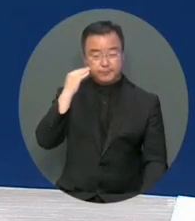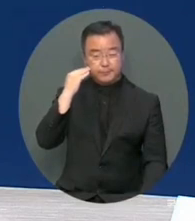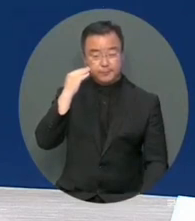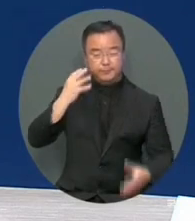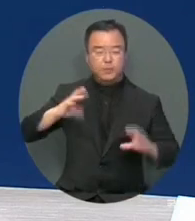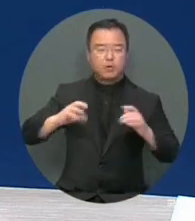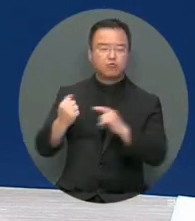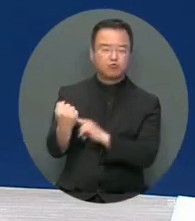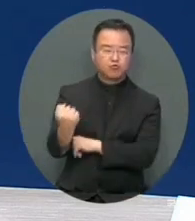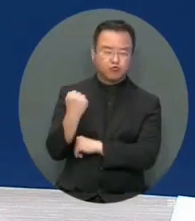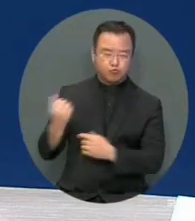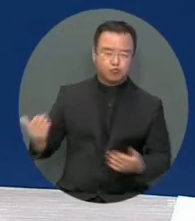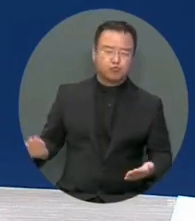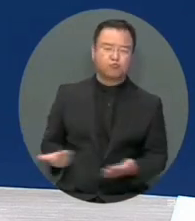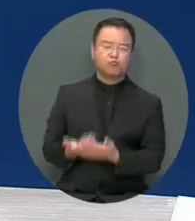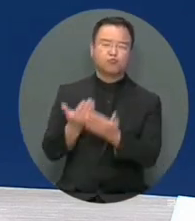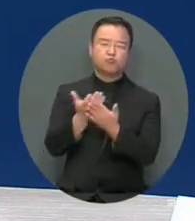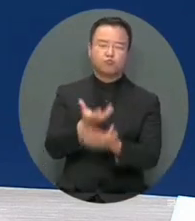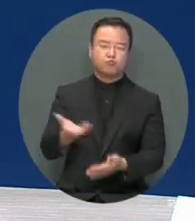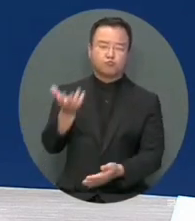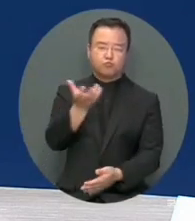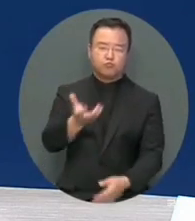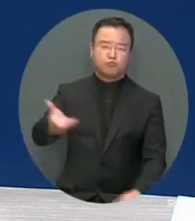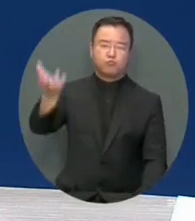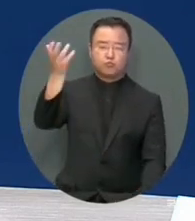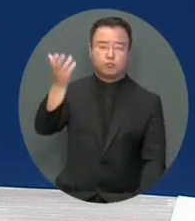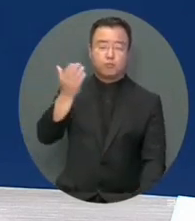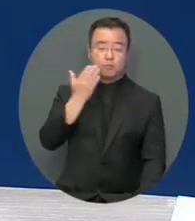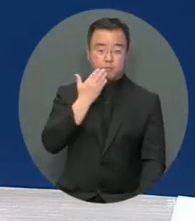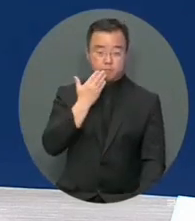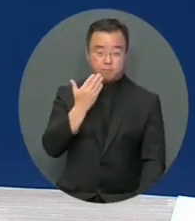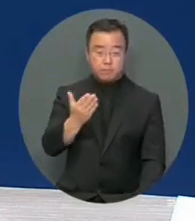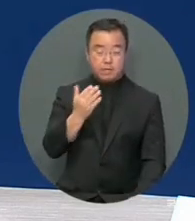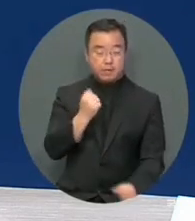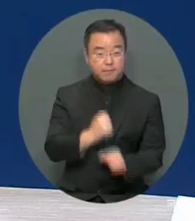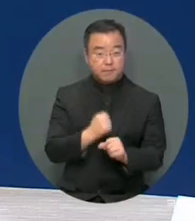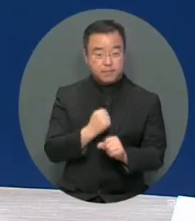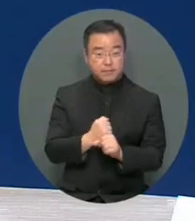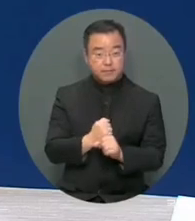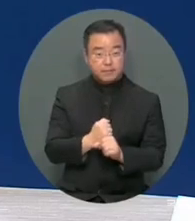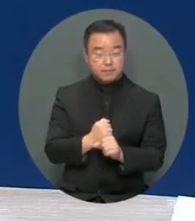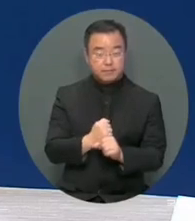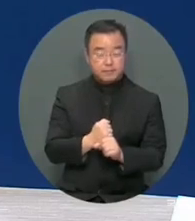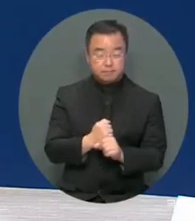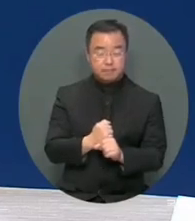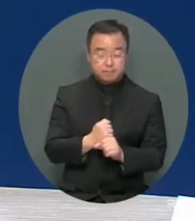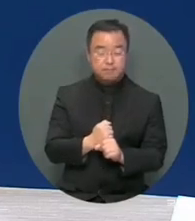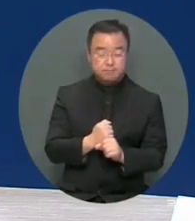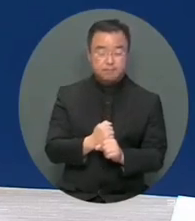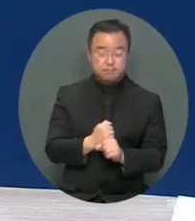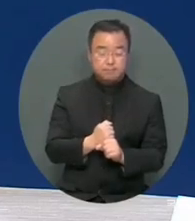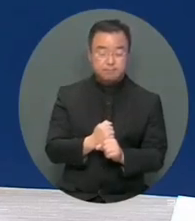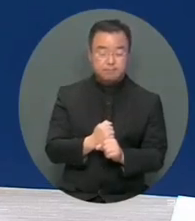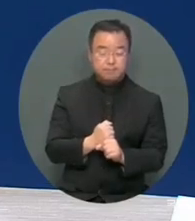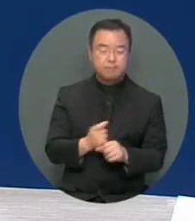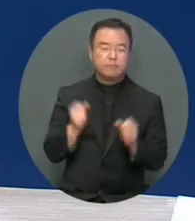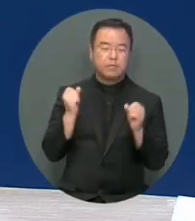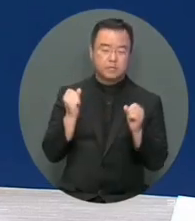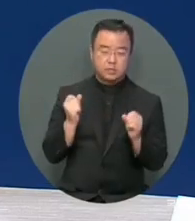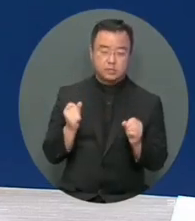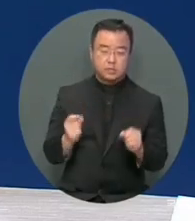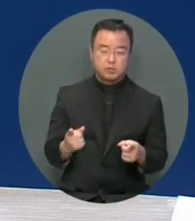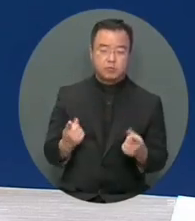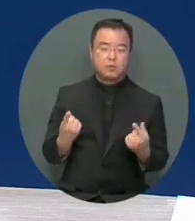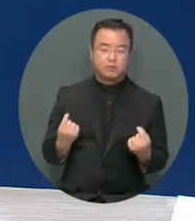국력을 한 단계 더 테이크업 시키는 그런 도약시키는 그런 계기를 만들었던